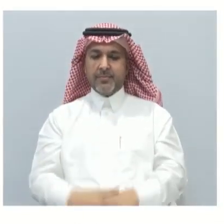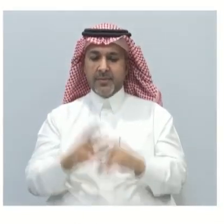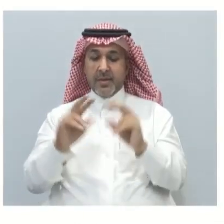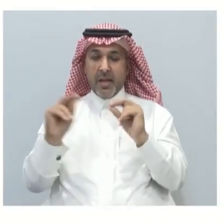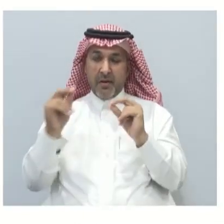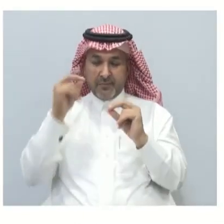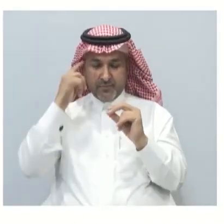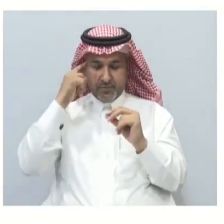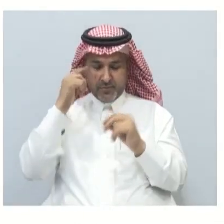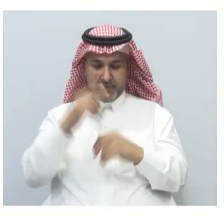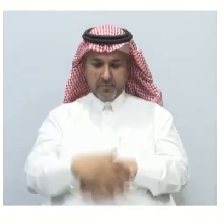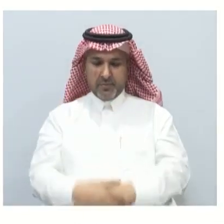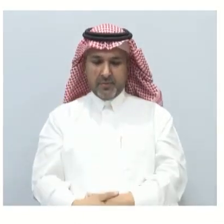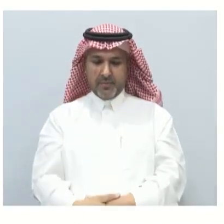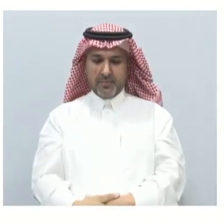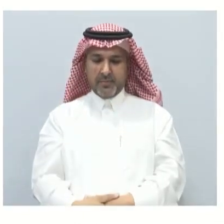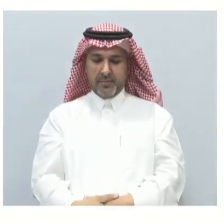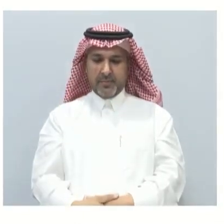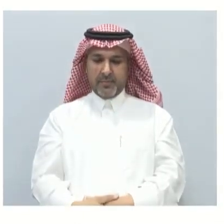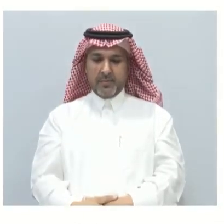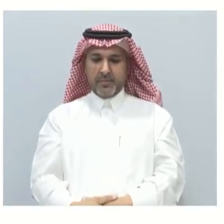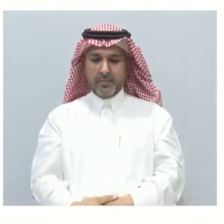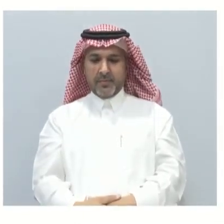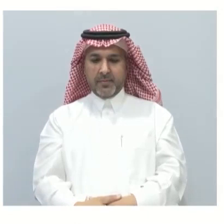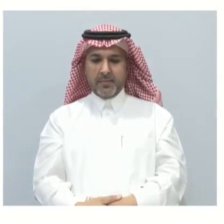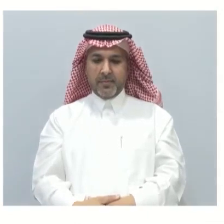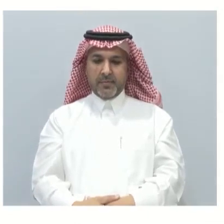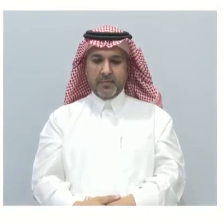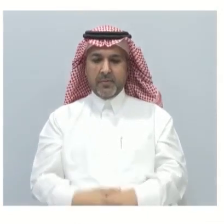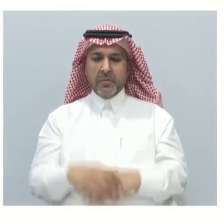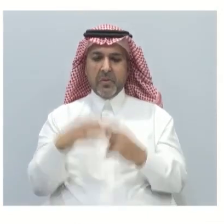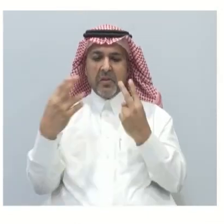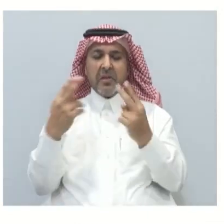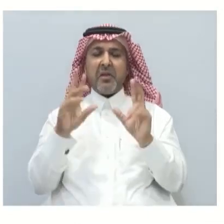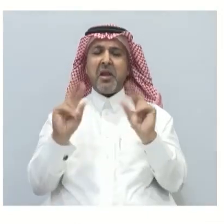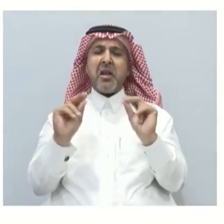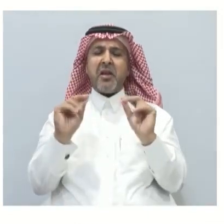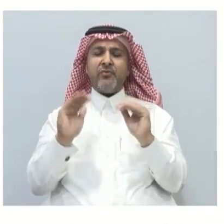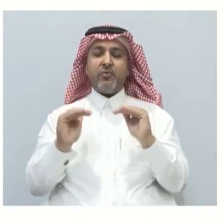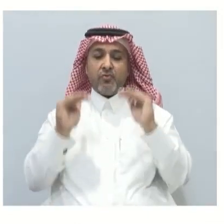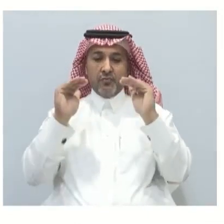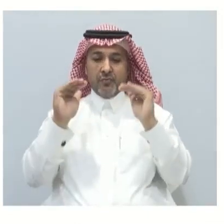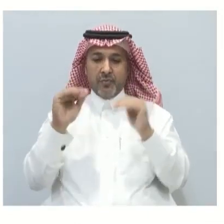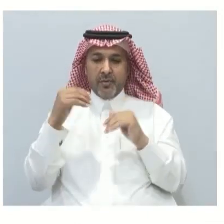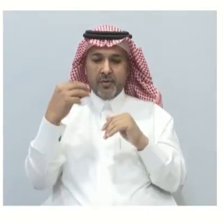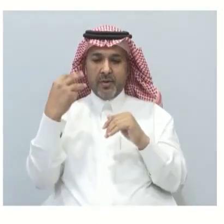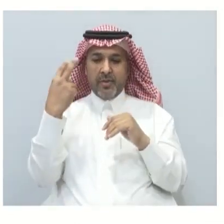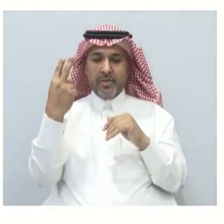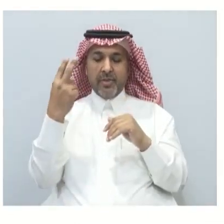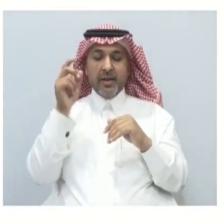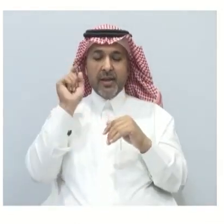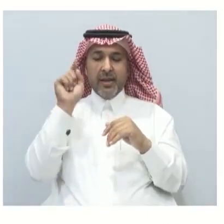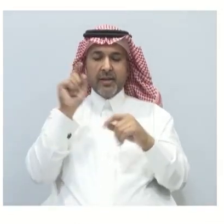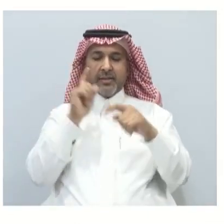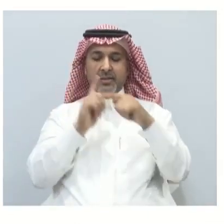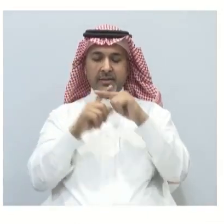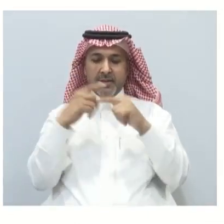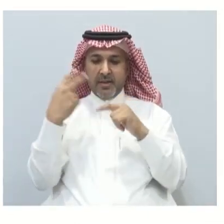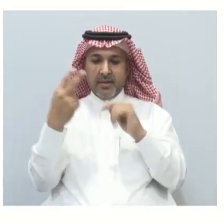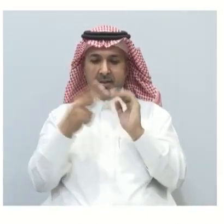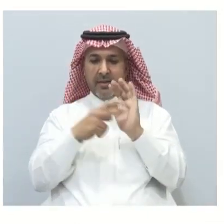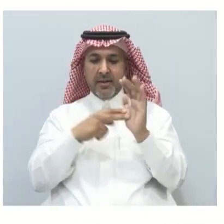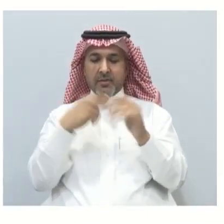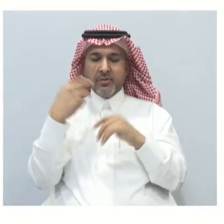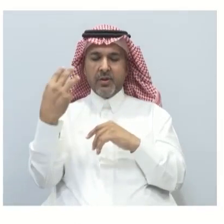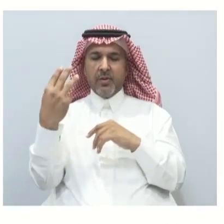الاختبار التحصيلي الان لاحظ هنا اعطاني الاساس جاهز ومتشابه فبالتالي بقول مباشره انزل الاسس 2 اكس